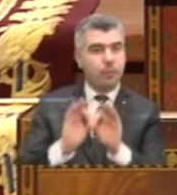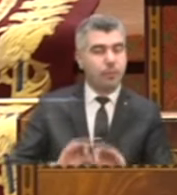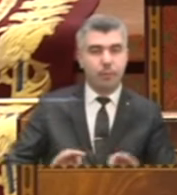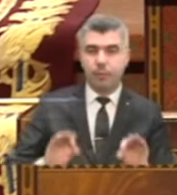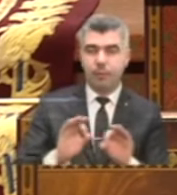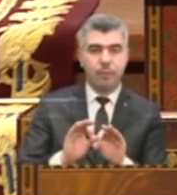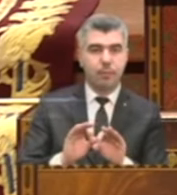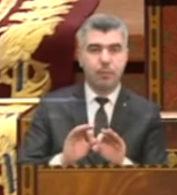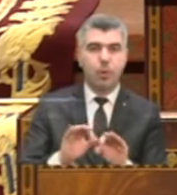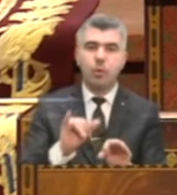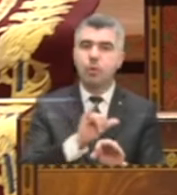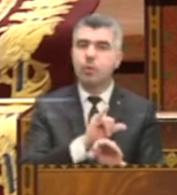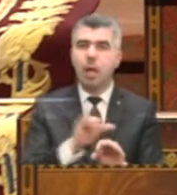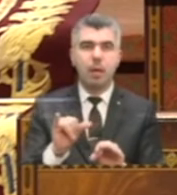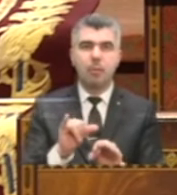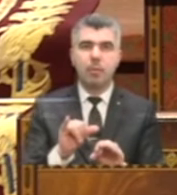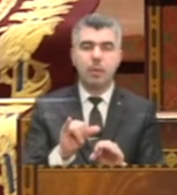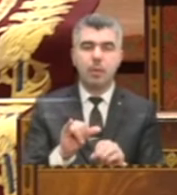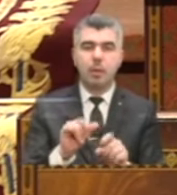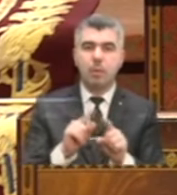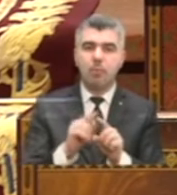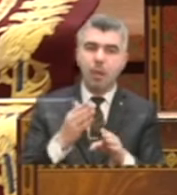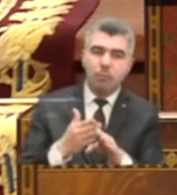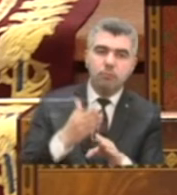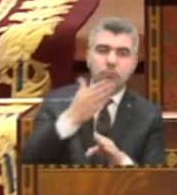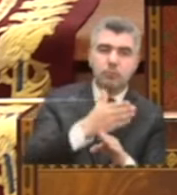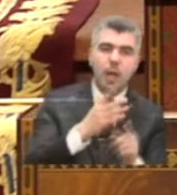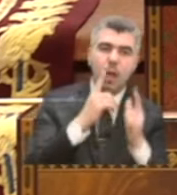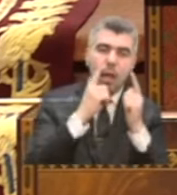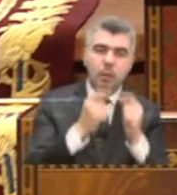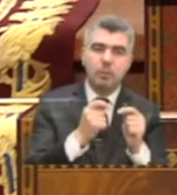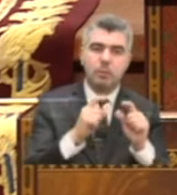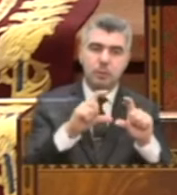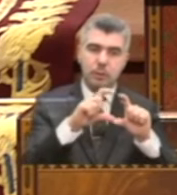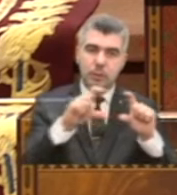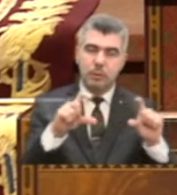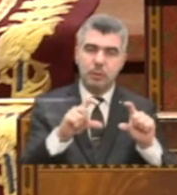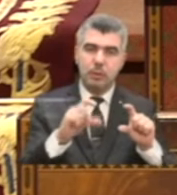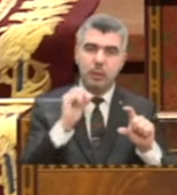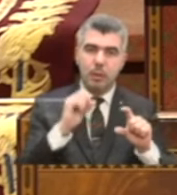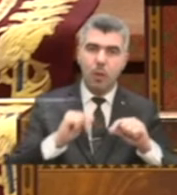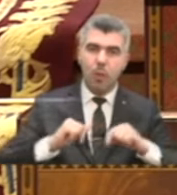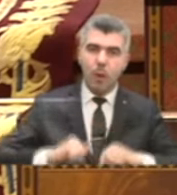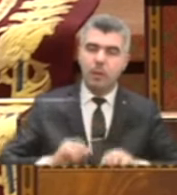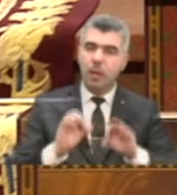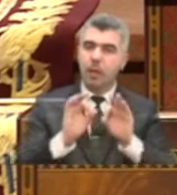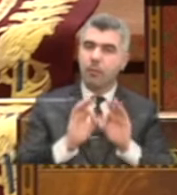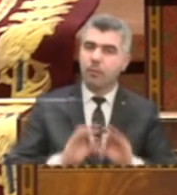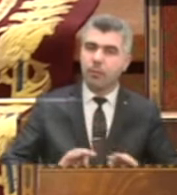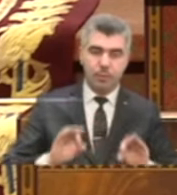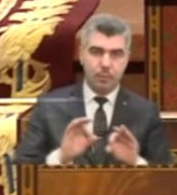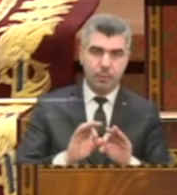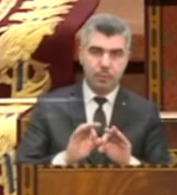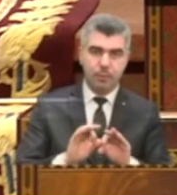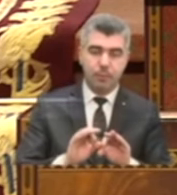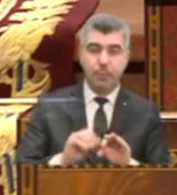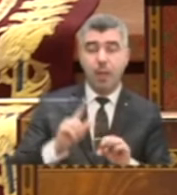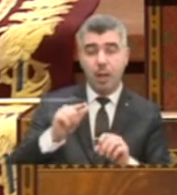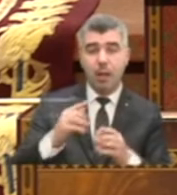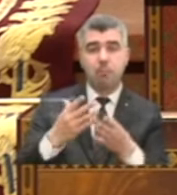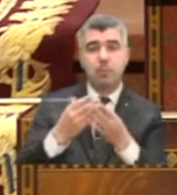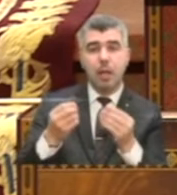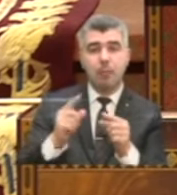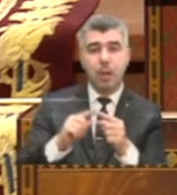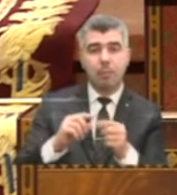يمكنش انهم يكون عندهم واحد لاكسي لهذا المنصه باش ممكن انه يتسجلوا. راه كاين بعض الاماكن اللي مازال ما وصلها